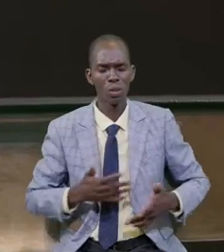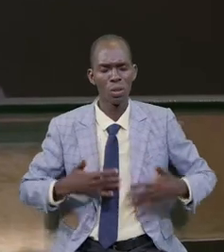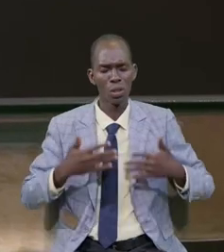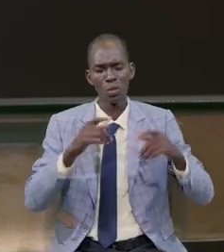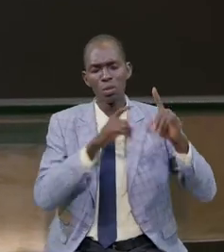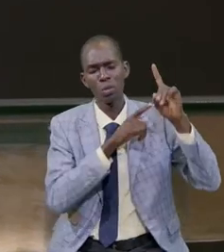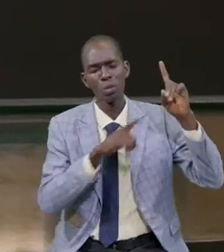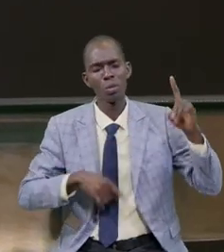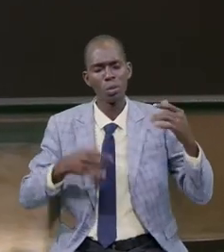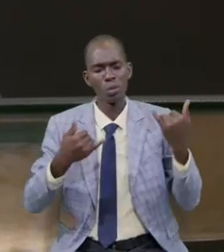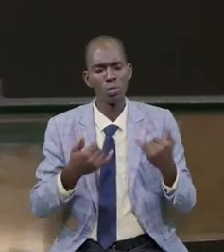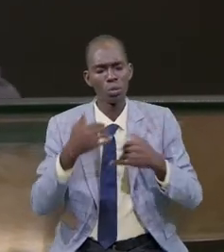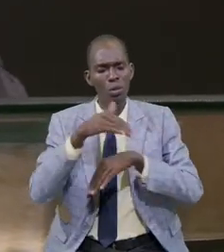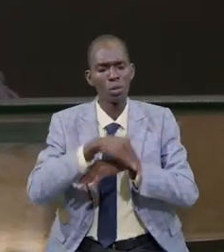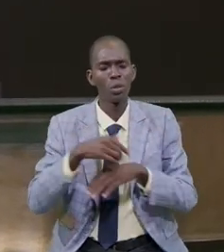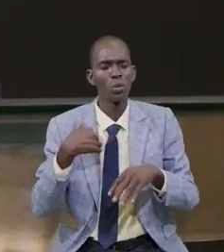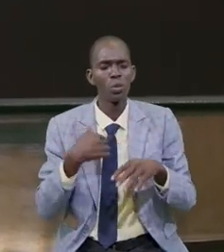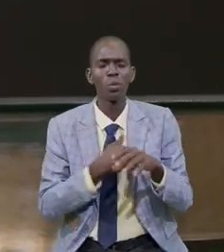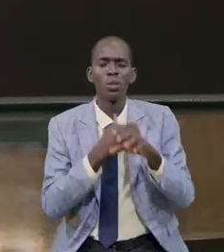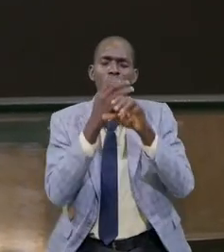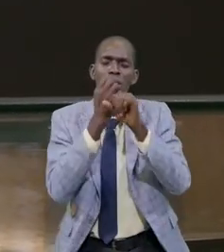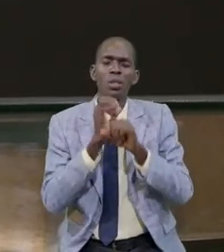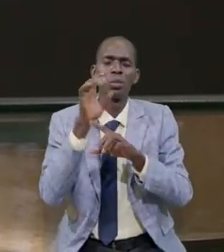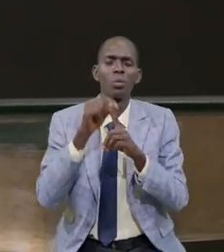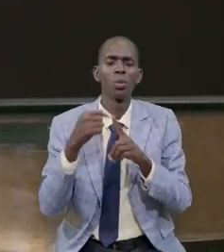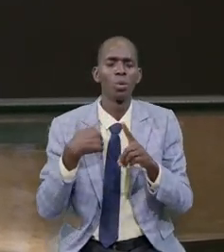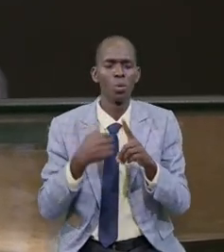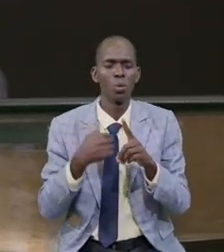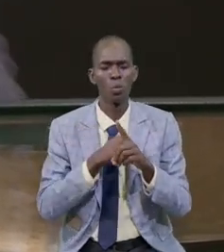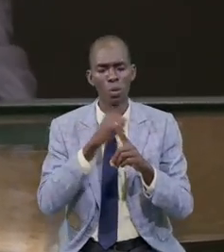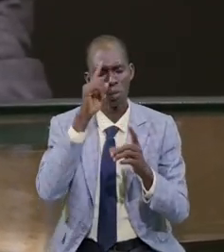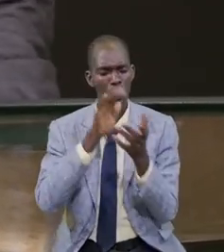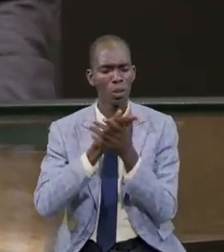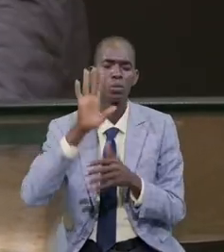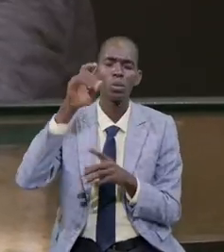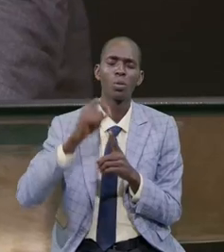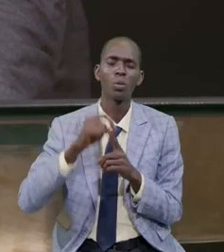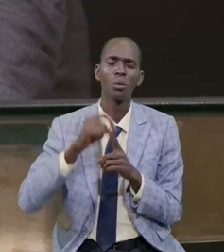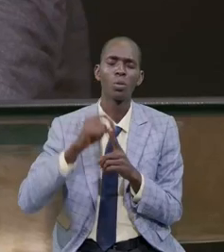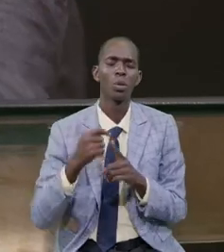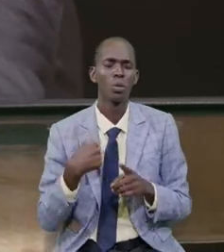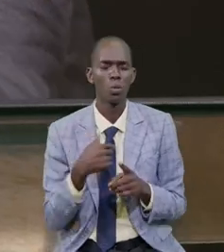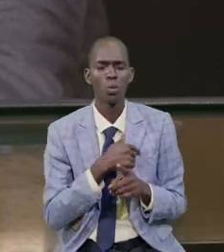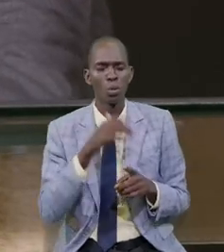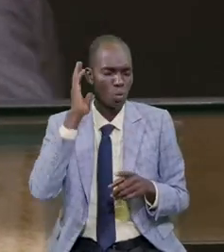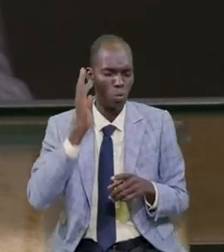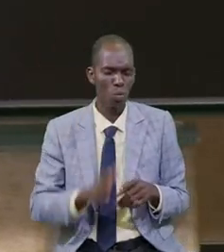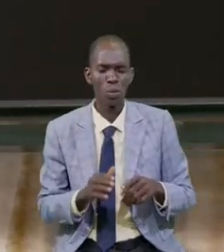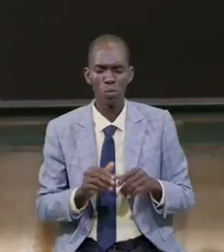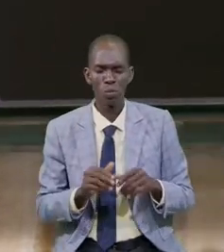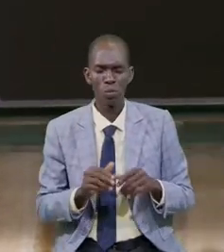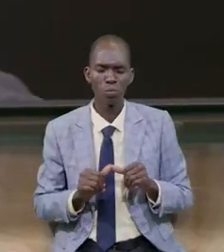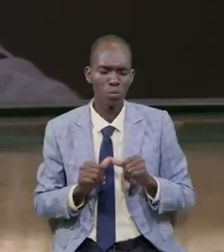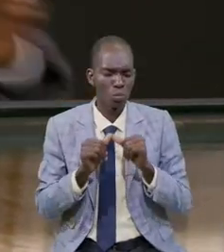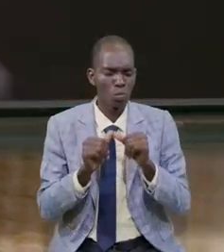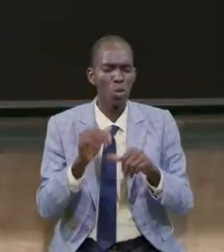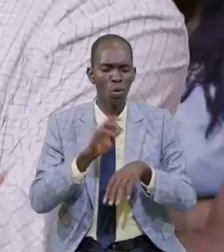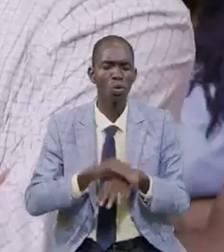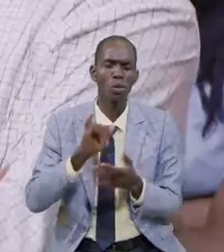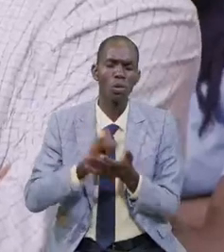Ce soir, nous recevons ta parole, nous croyons à ta parole. Nous allons agir selon